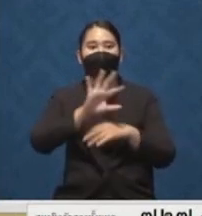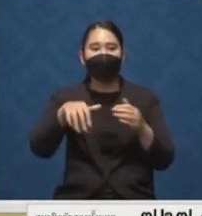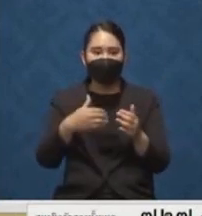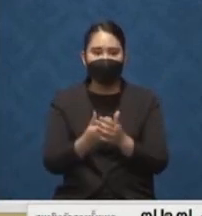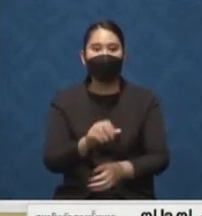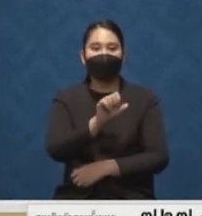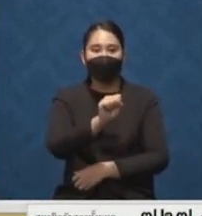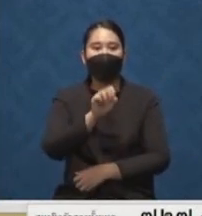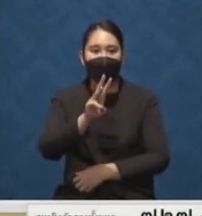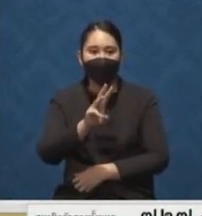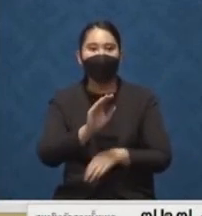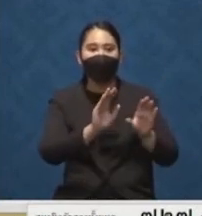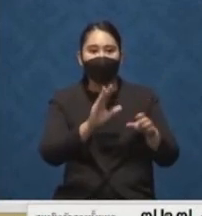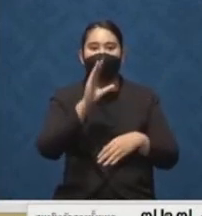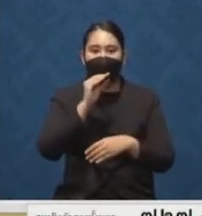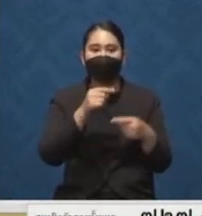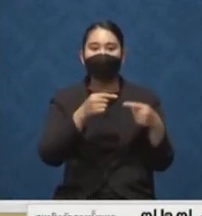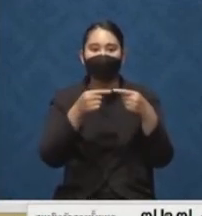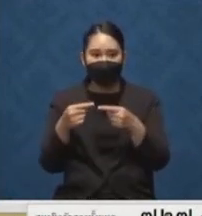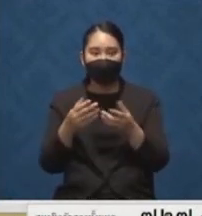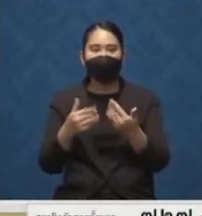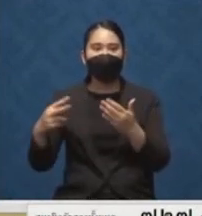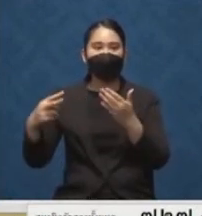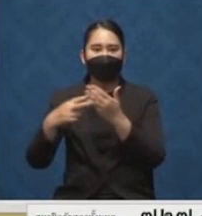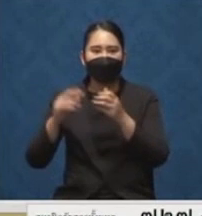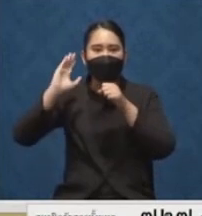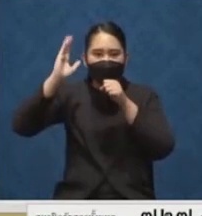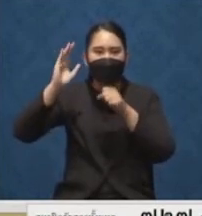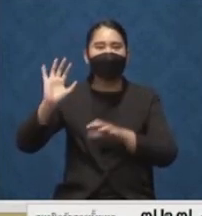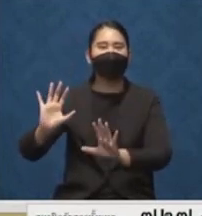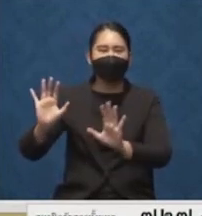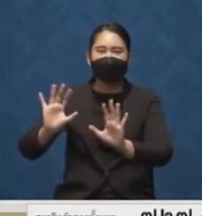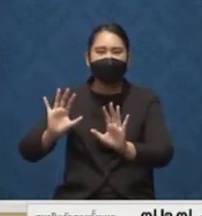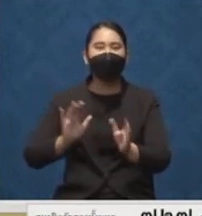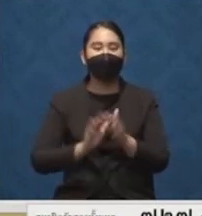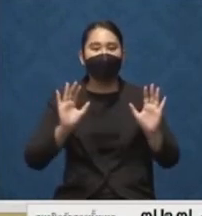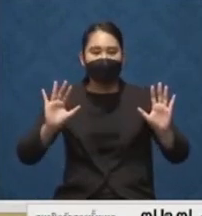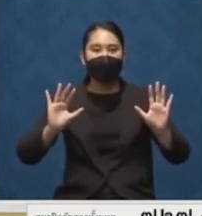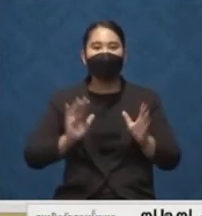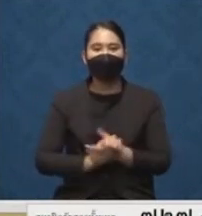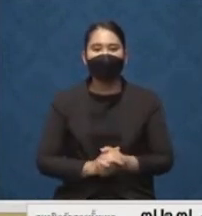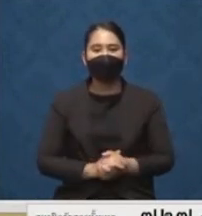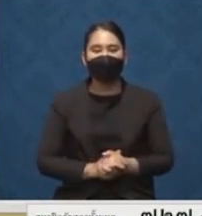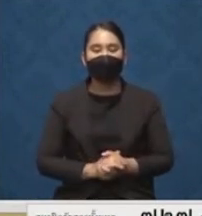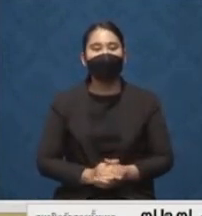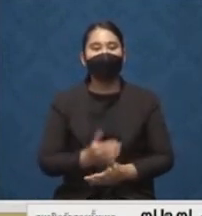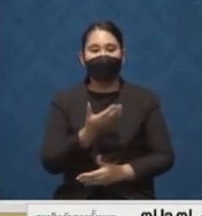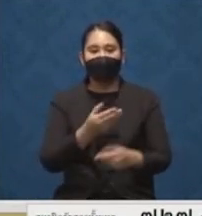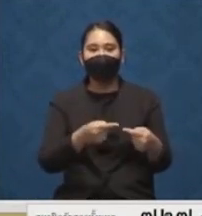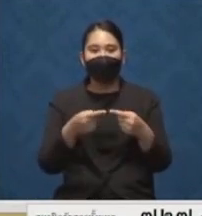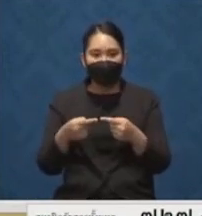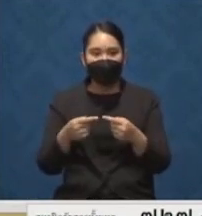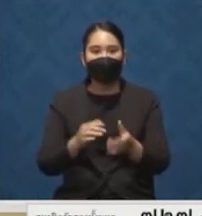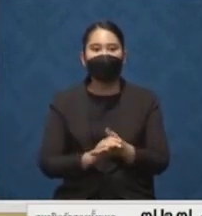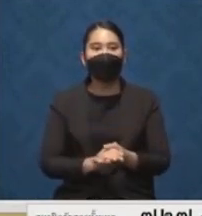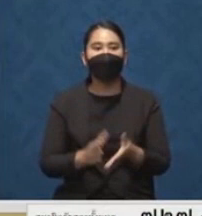รีว่าต่อนะครับและท่านอื่นก็จะประท้วงผมเลยนะครับมีแค่นี้นะครับท่านเสรีเข้า